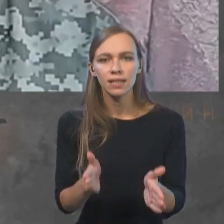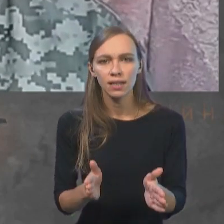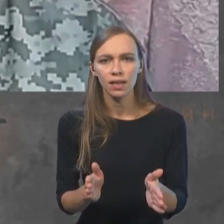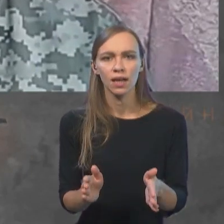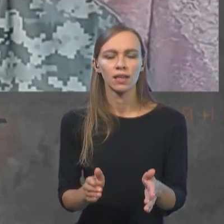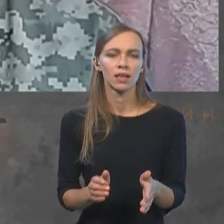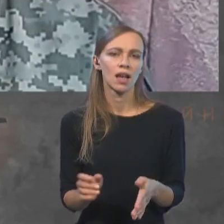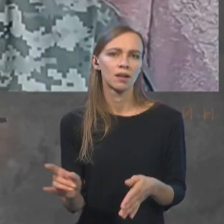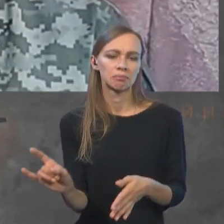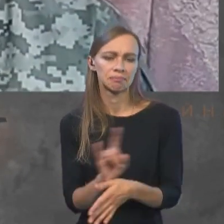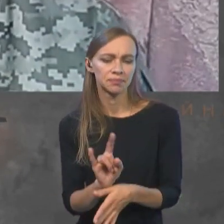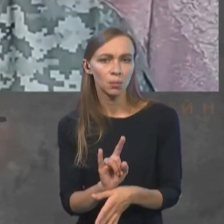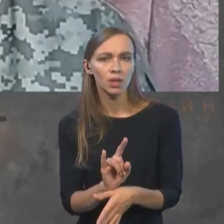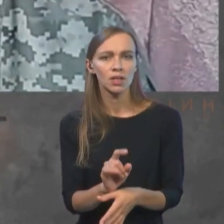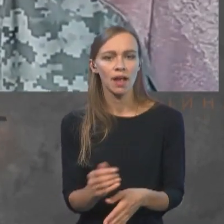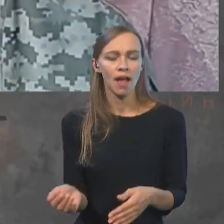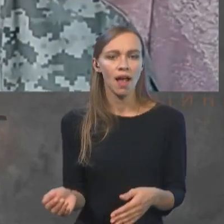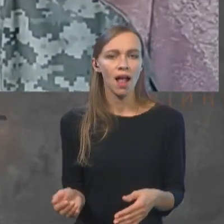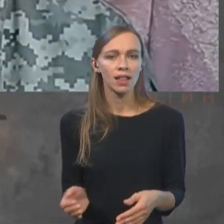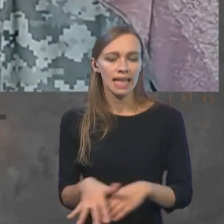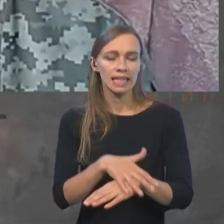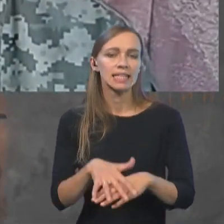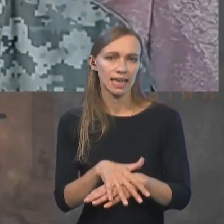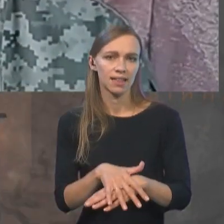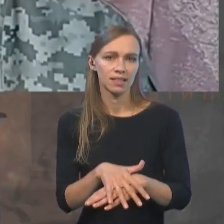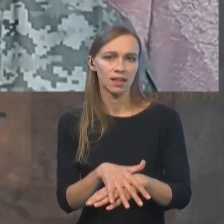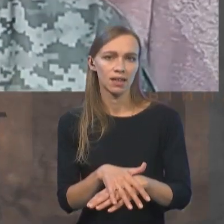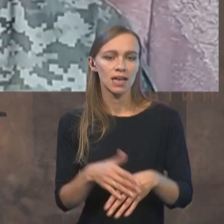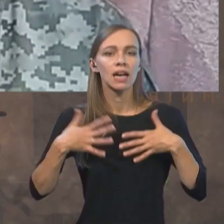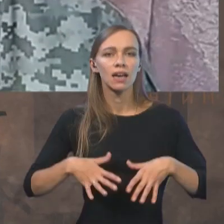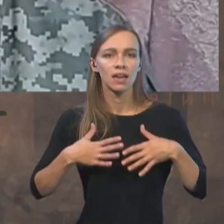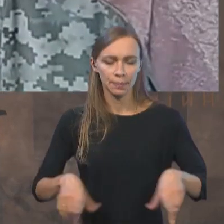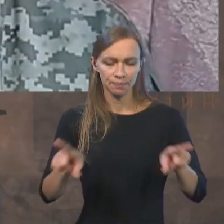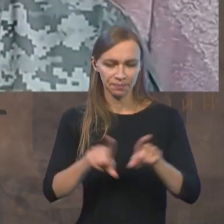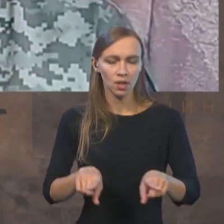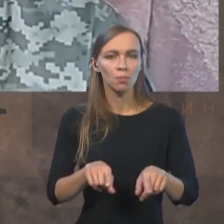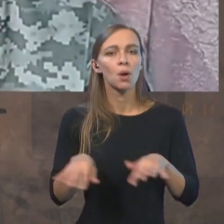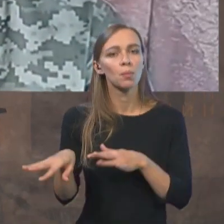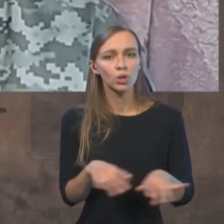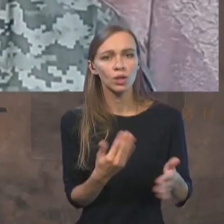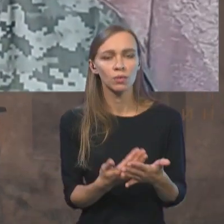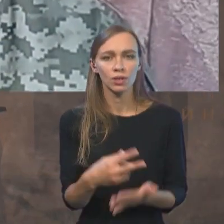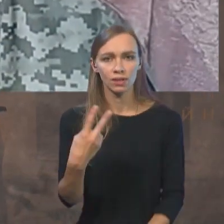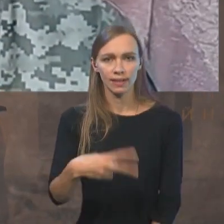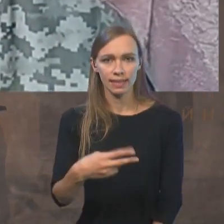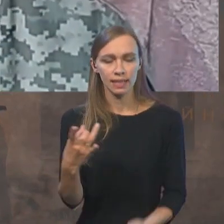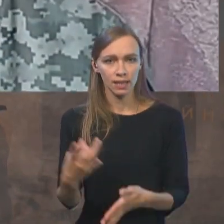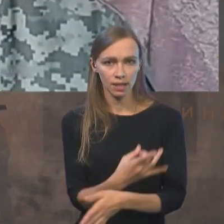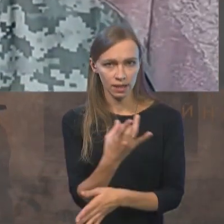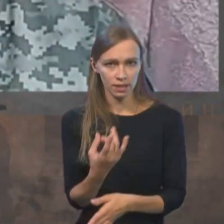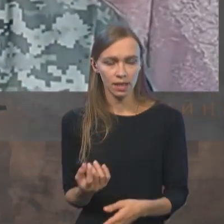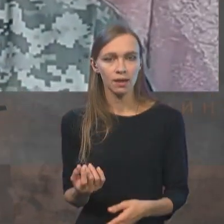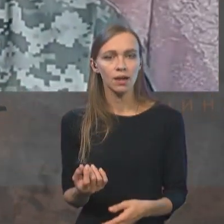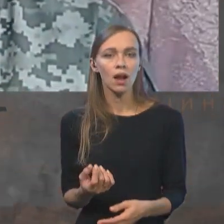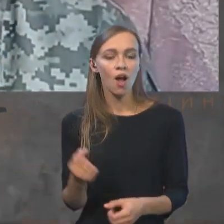на своє населення. Нагадаю, Крим пройшов ту саму процедуру. Ми близько 20 разів вдарили по ньому нашим